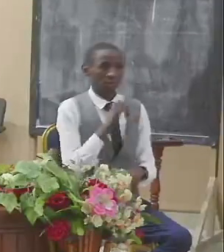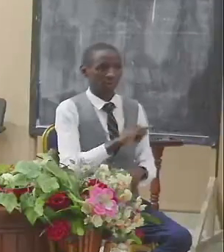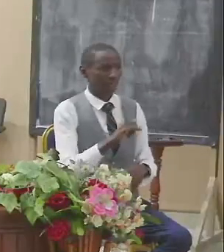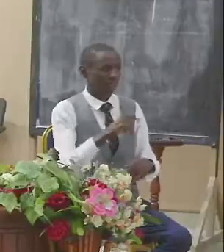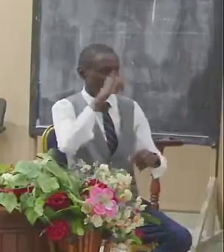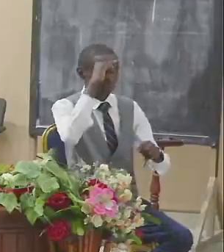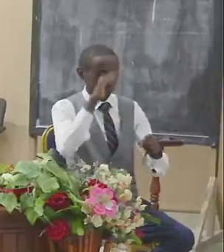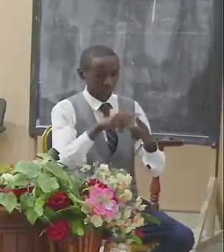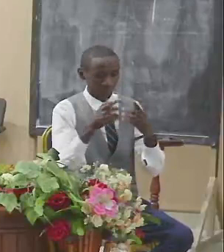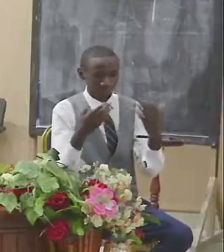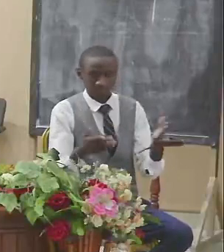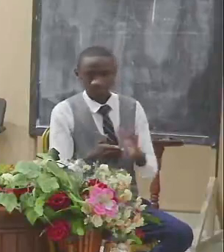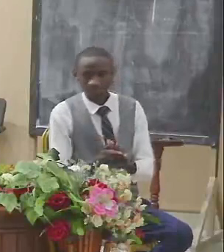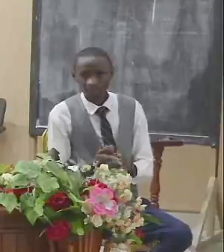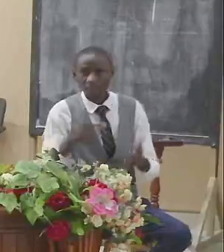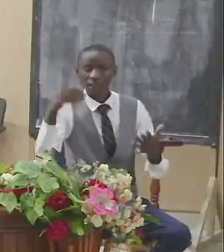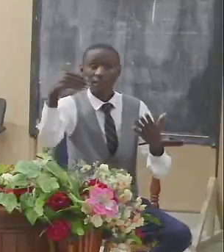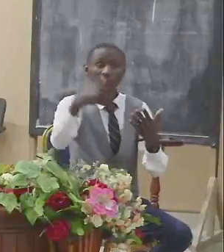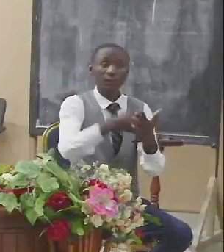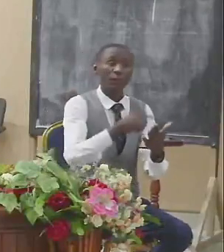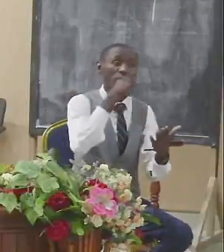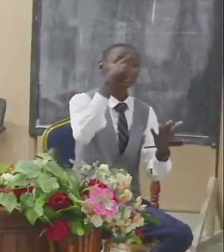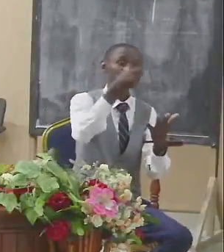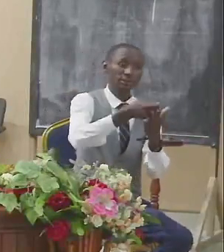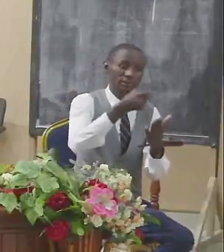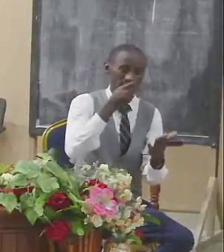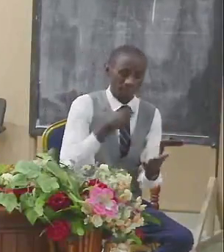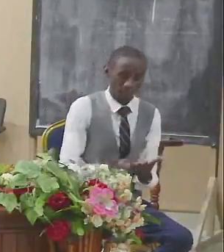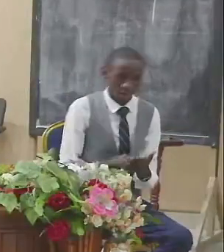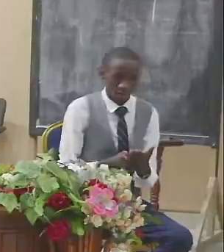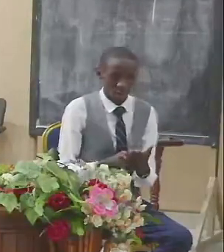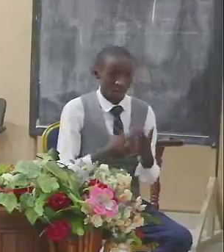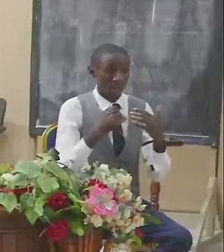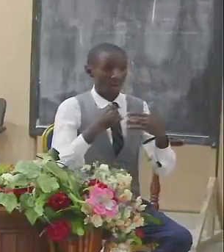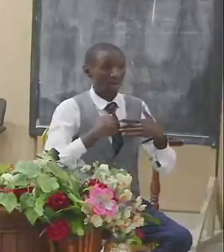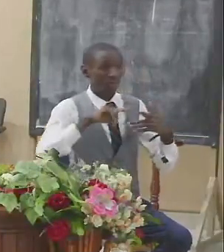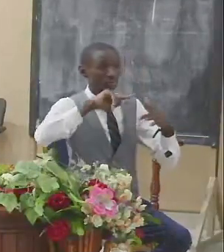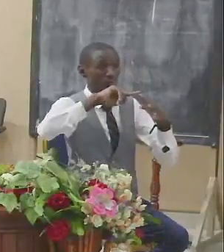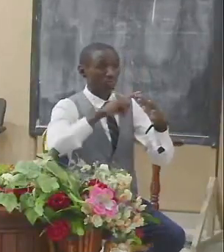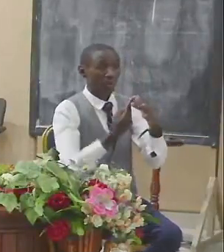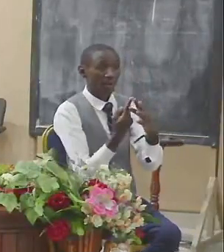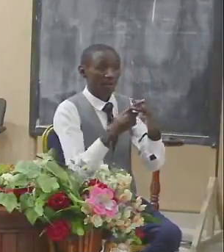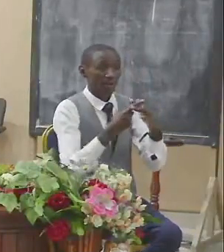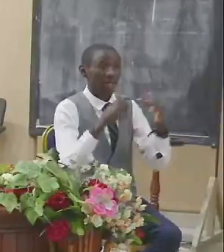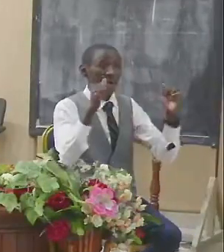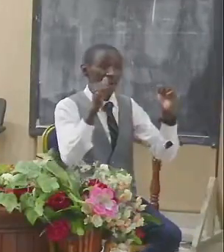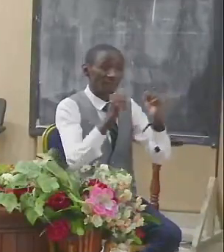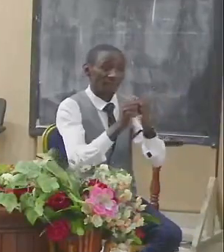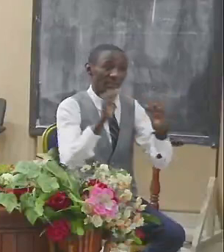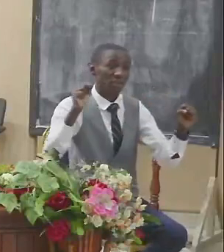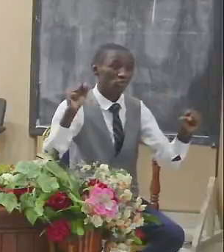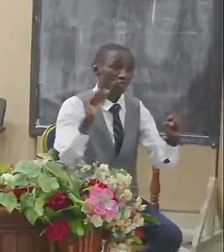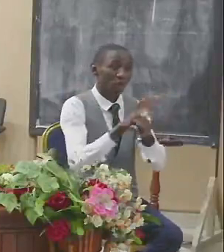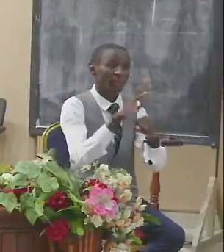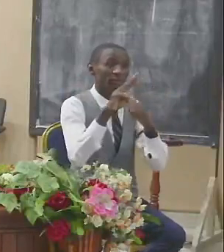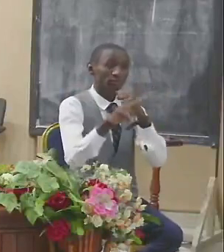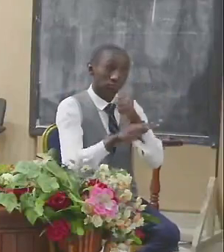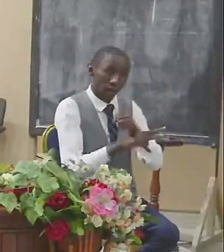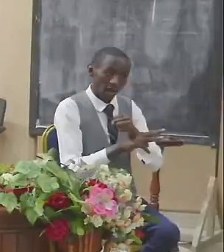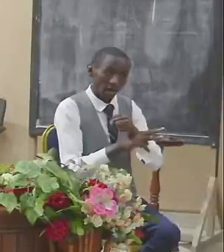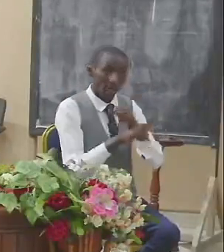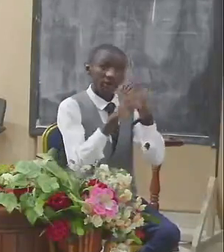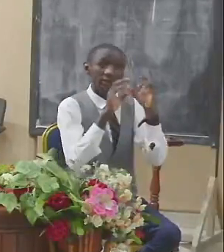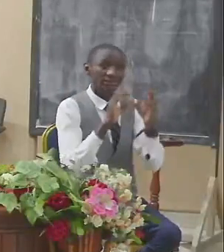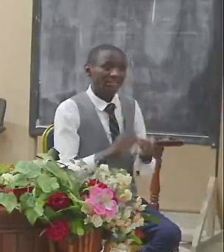Ndugu. Le Nouveau Testament. Agano jipya. Ça a commencé. Il y a avec l'accomplissement. Na utimilifu. Des centaines